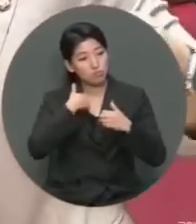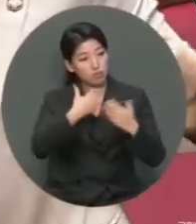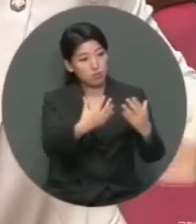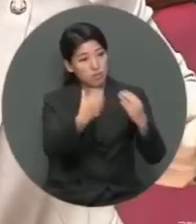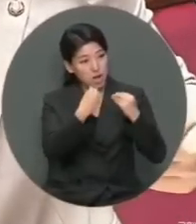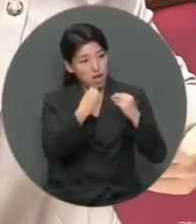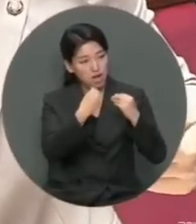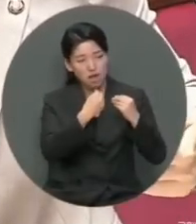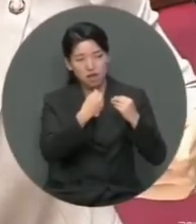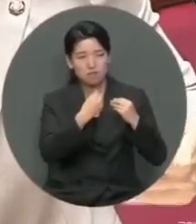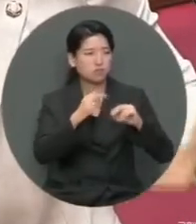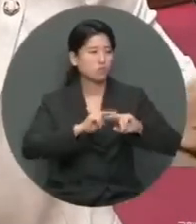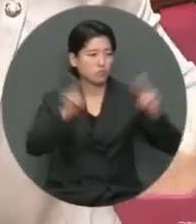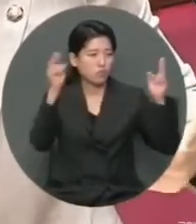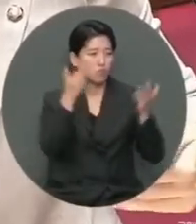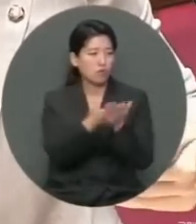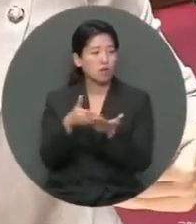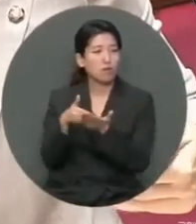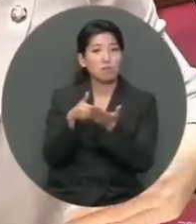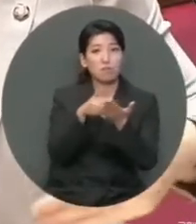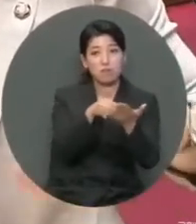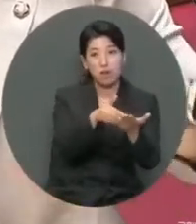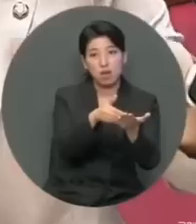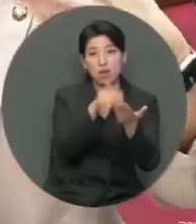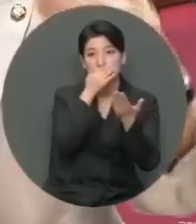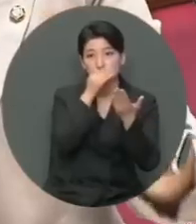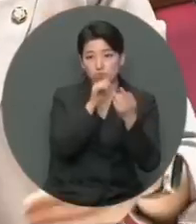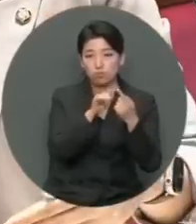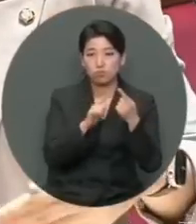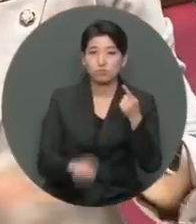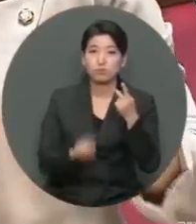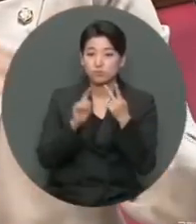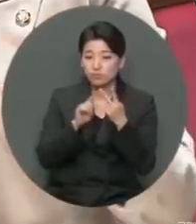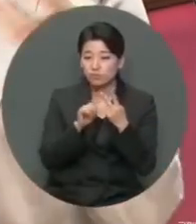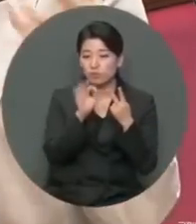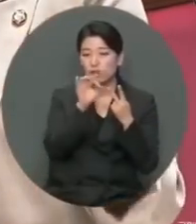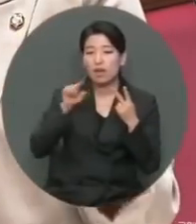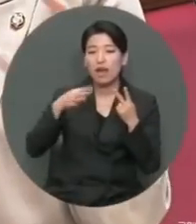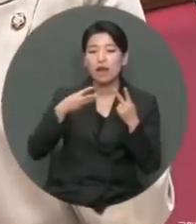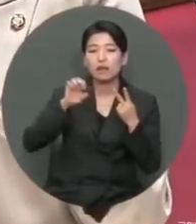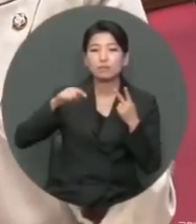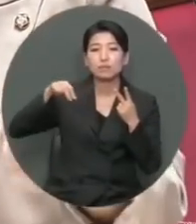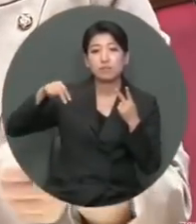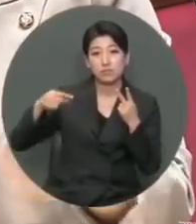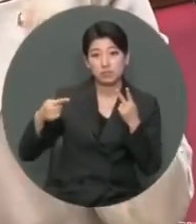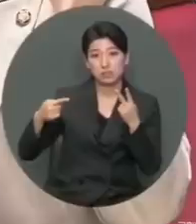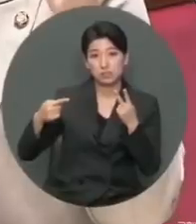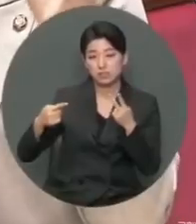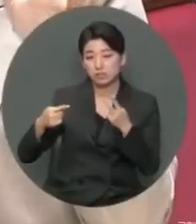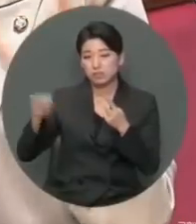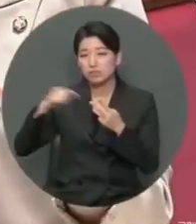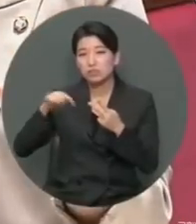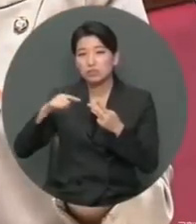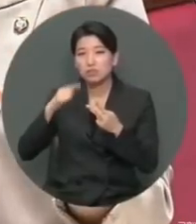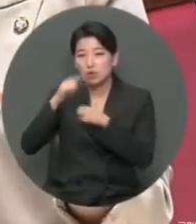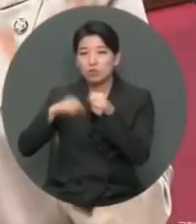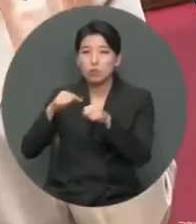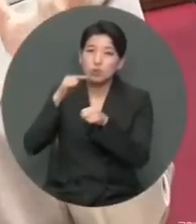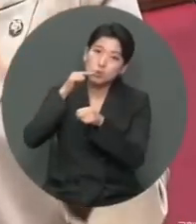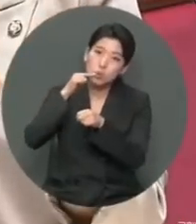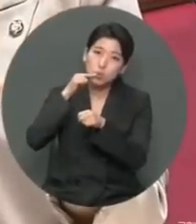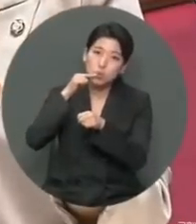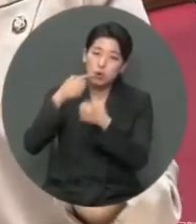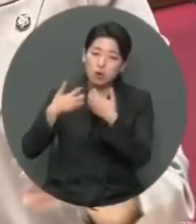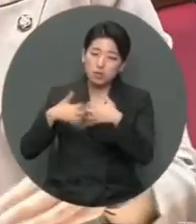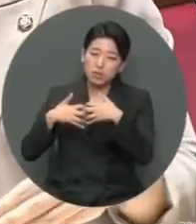동시에 한편에서는 조금 다른 얘기지만 알프스 내의 오염수 데이터를 근거로 해서 과학적으로 알프스